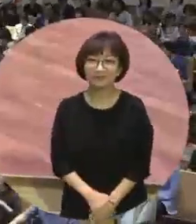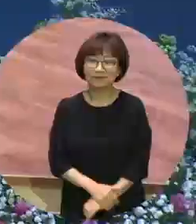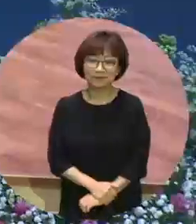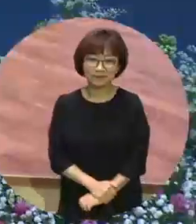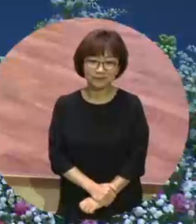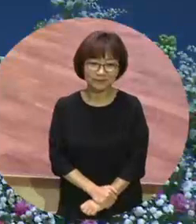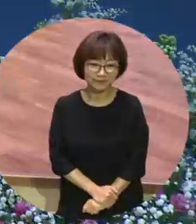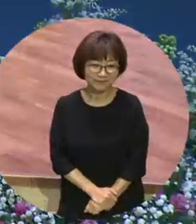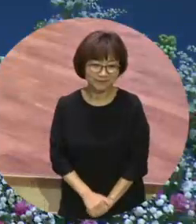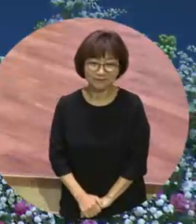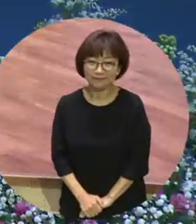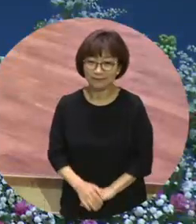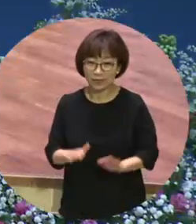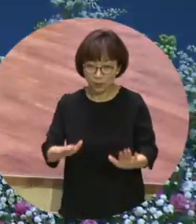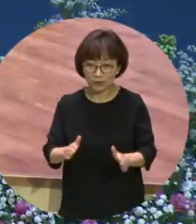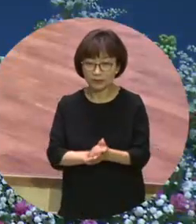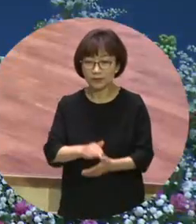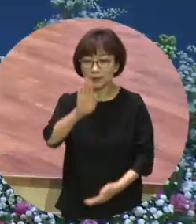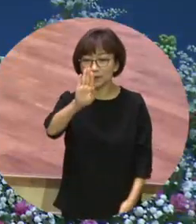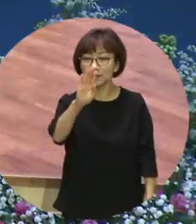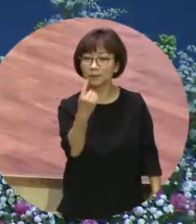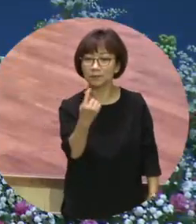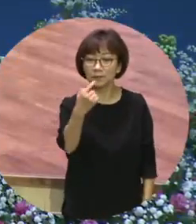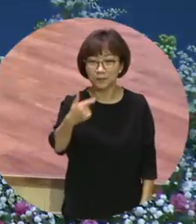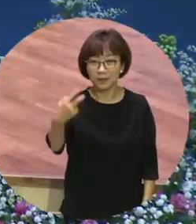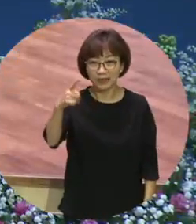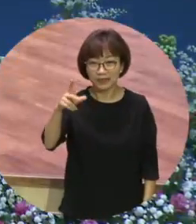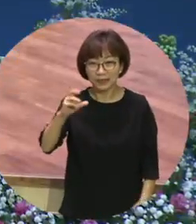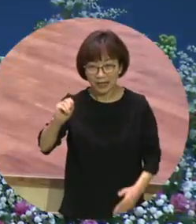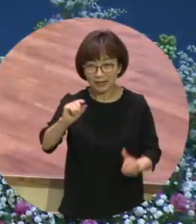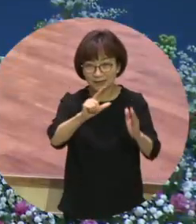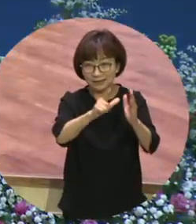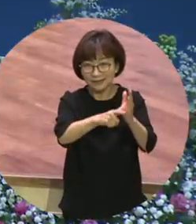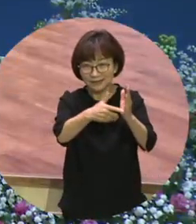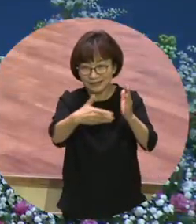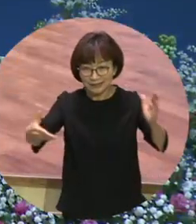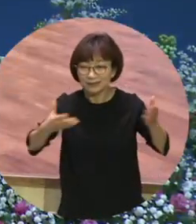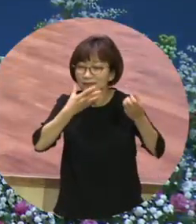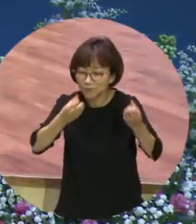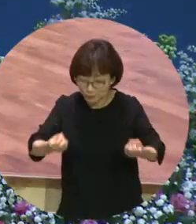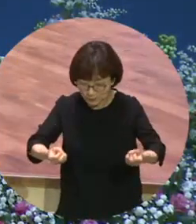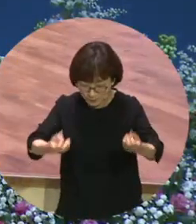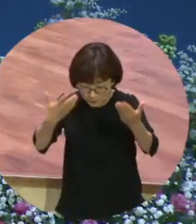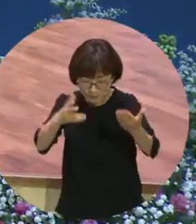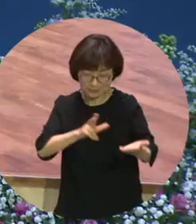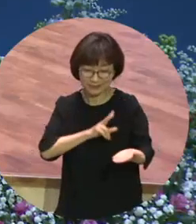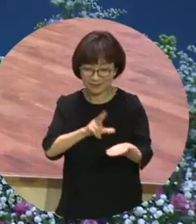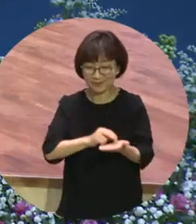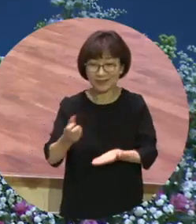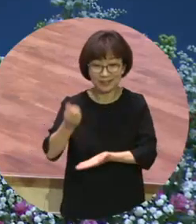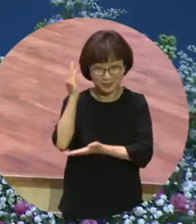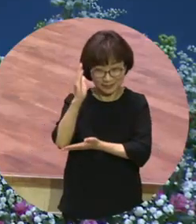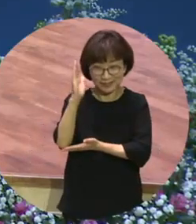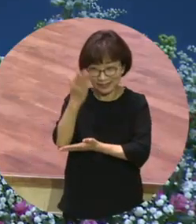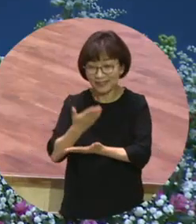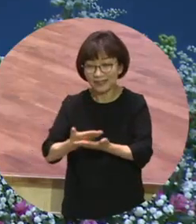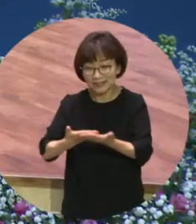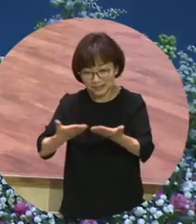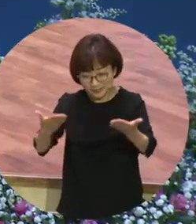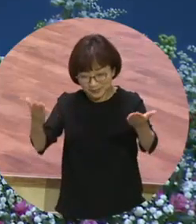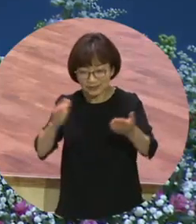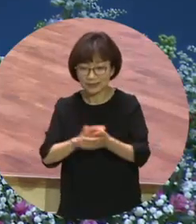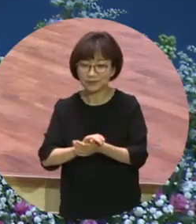자, 이런 말씀 가지고 본당 시대의 축복이라는 제목으로 말씀을 드립니다. 이번 한 주간